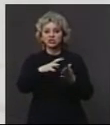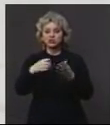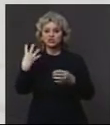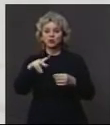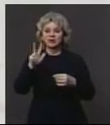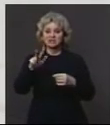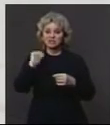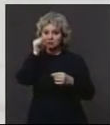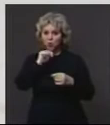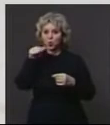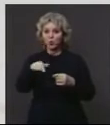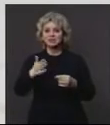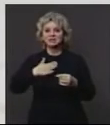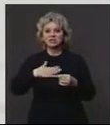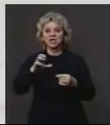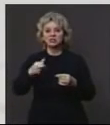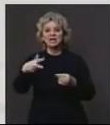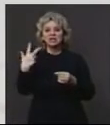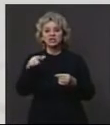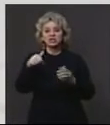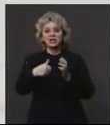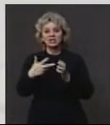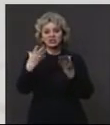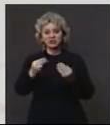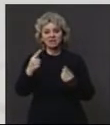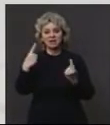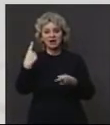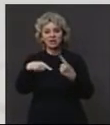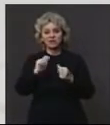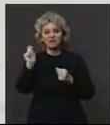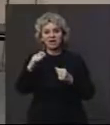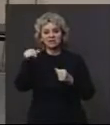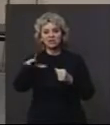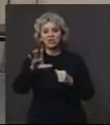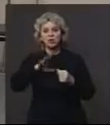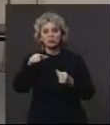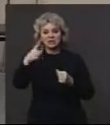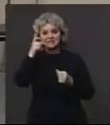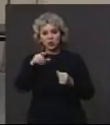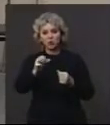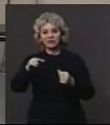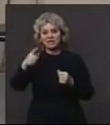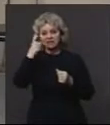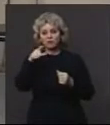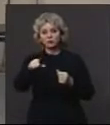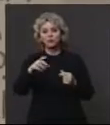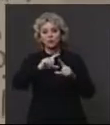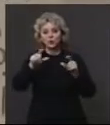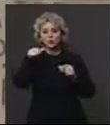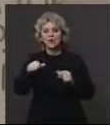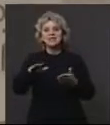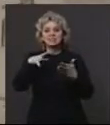февраля 1943 года, на 603-й день Великой Отечественной войны, прозвучало сообщение Совинформбюро.